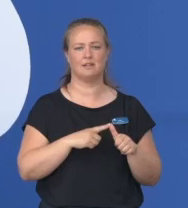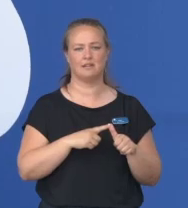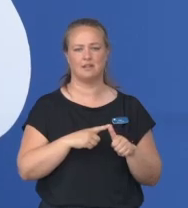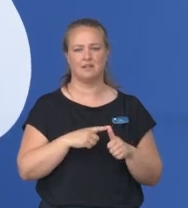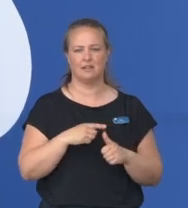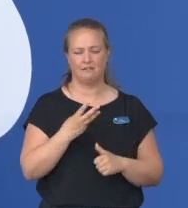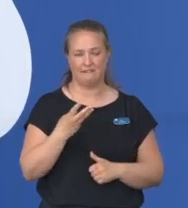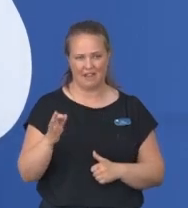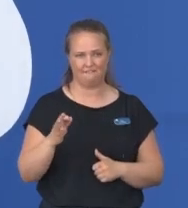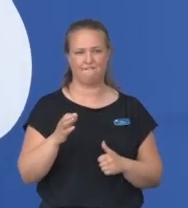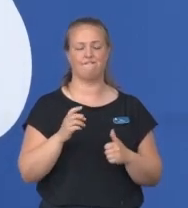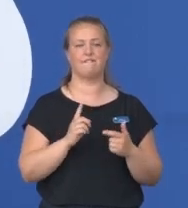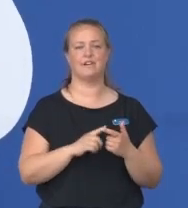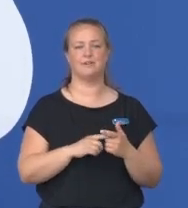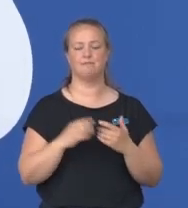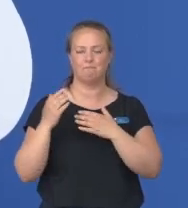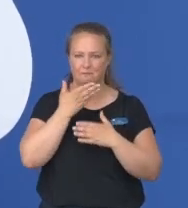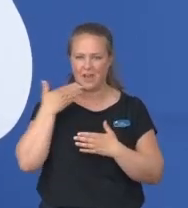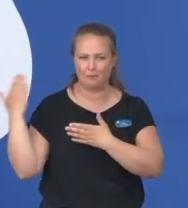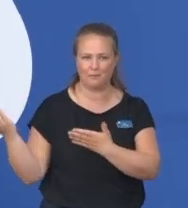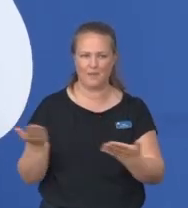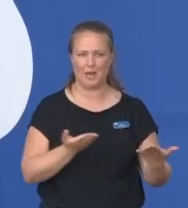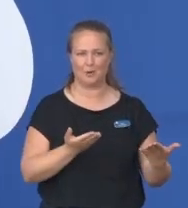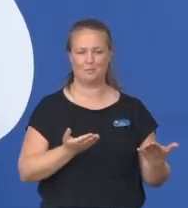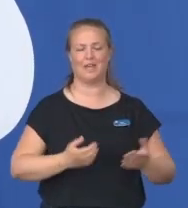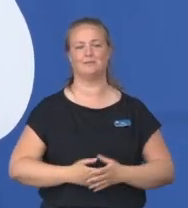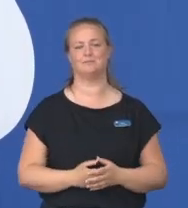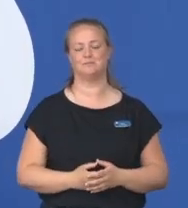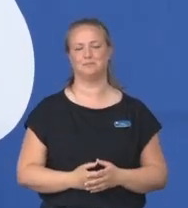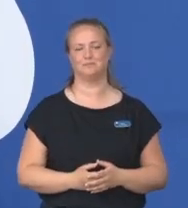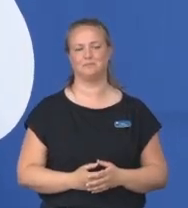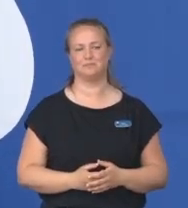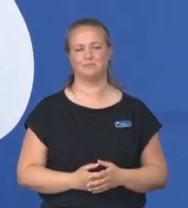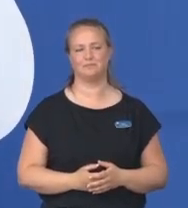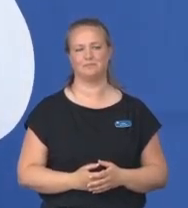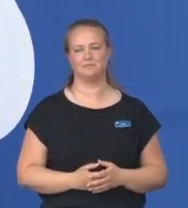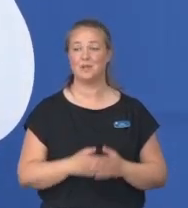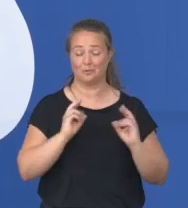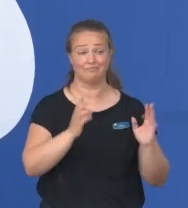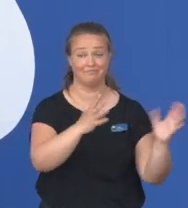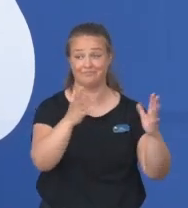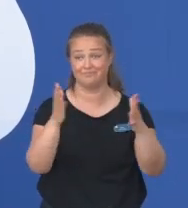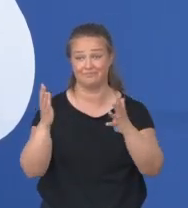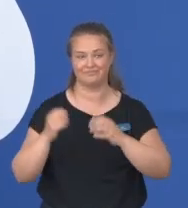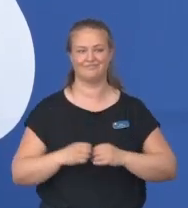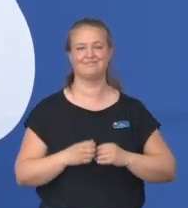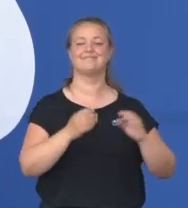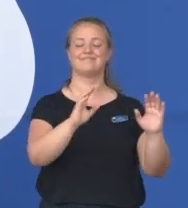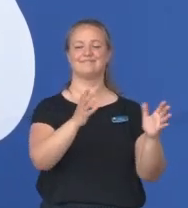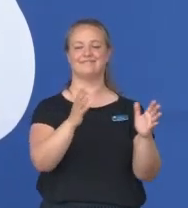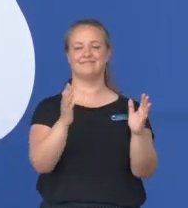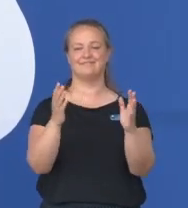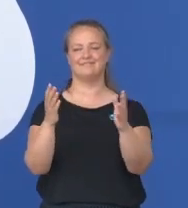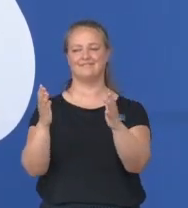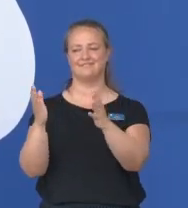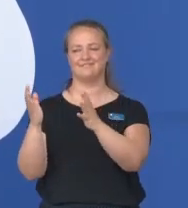WWF. Varmt välkomna allihopa. Och stor applåd. Och jag